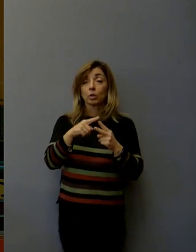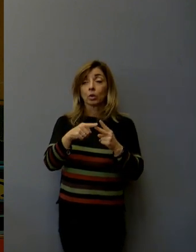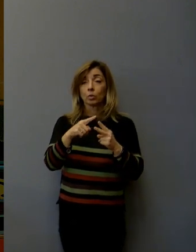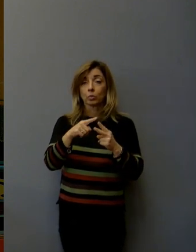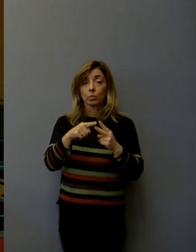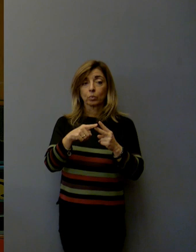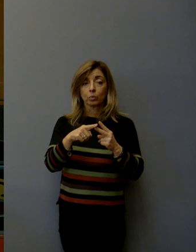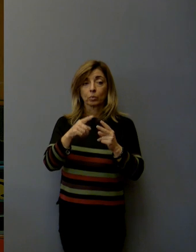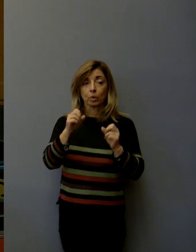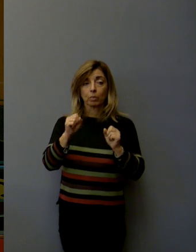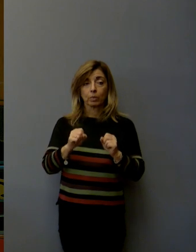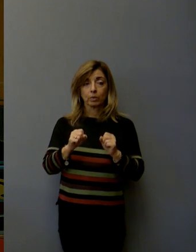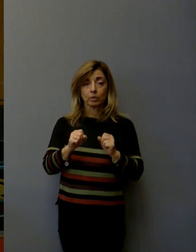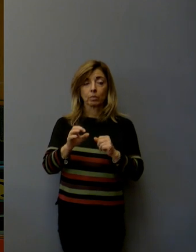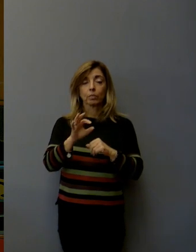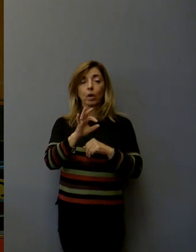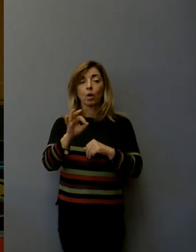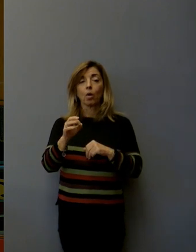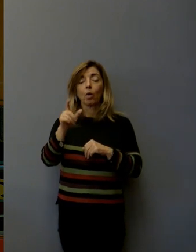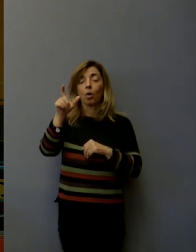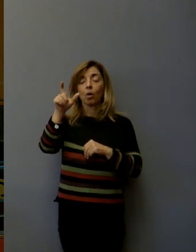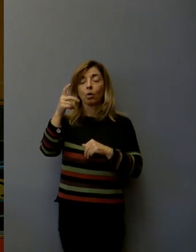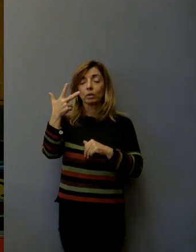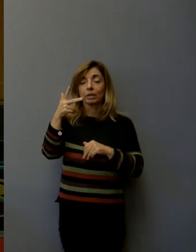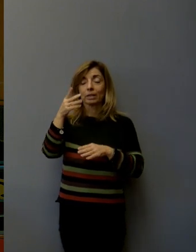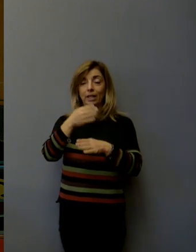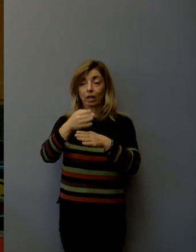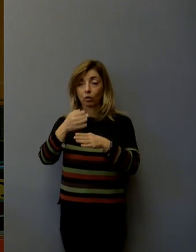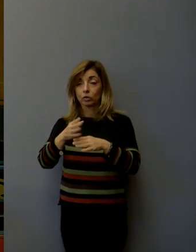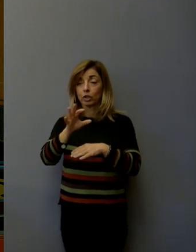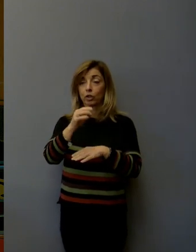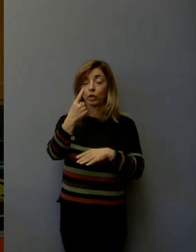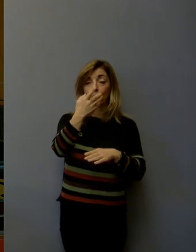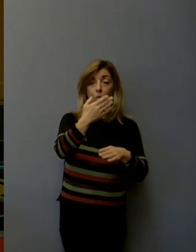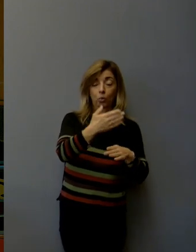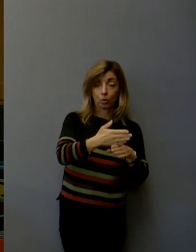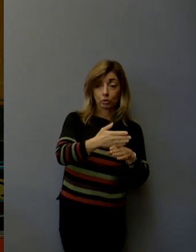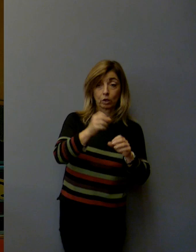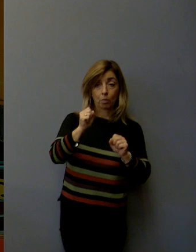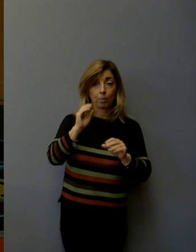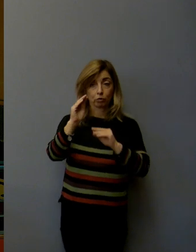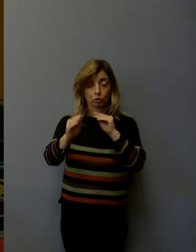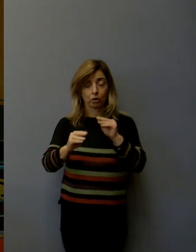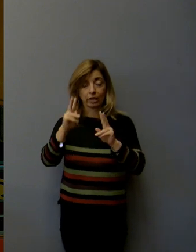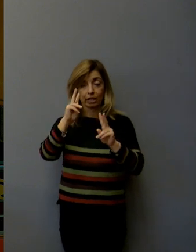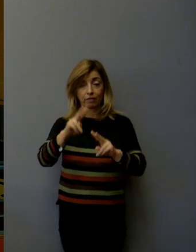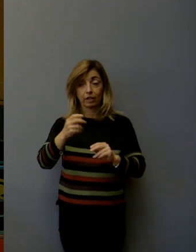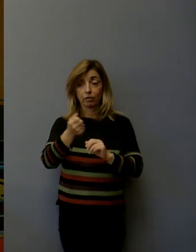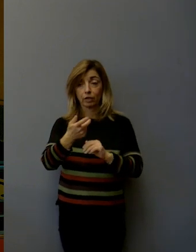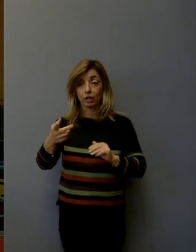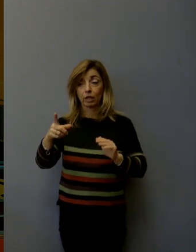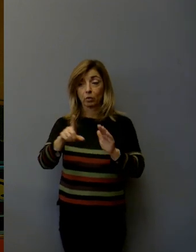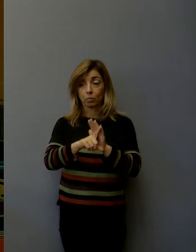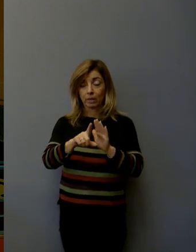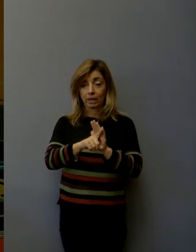significa se a seconda se sono stati nominati o meno gli scrutatori gli scrutatori non sono stati nominati quindi di conseguenza